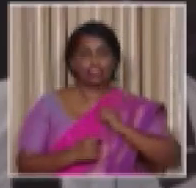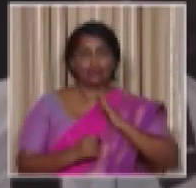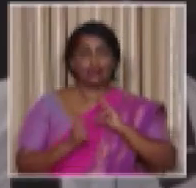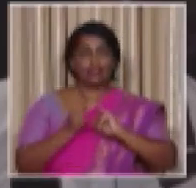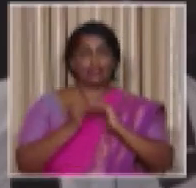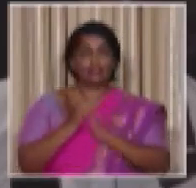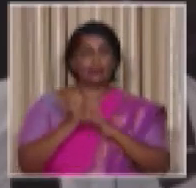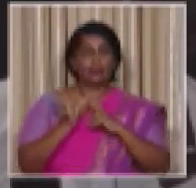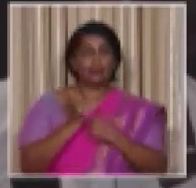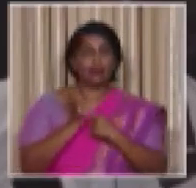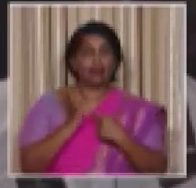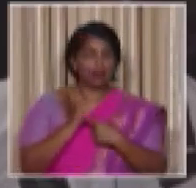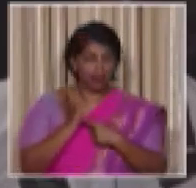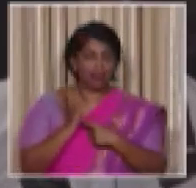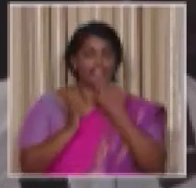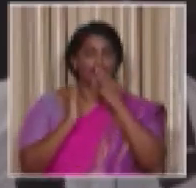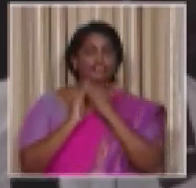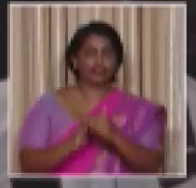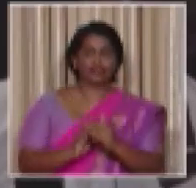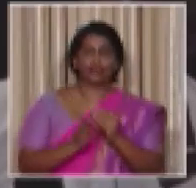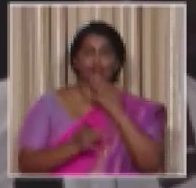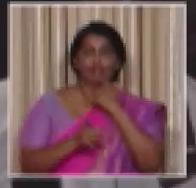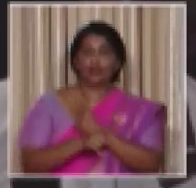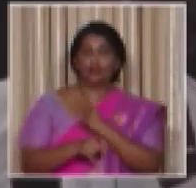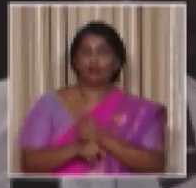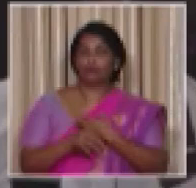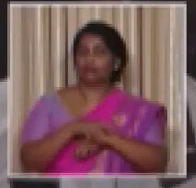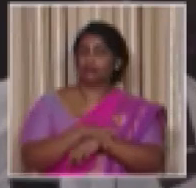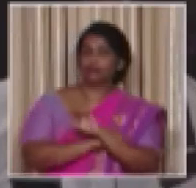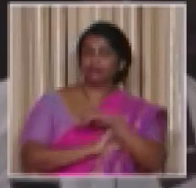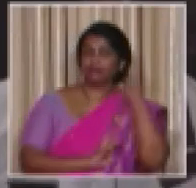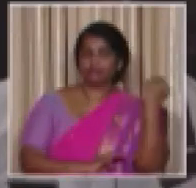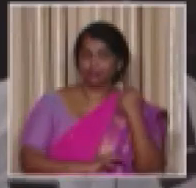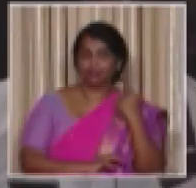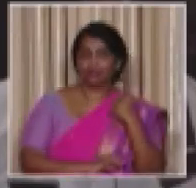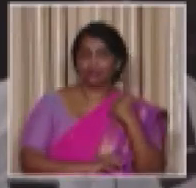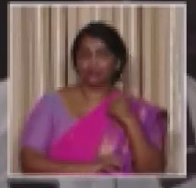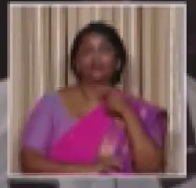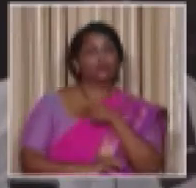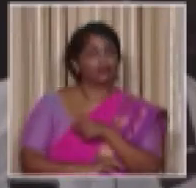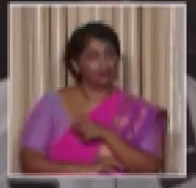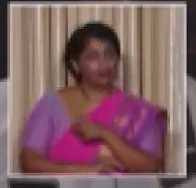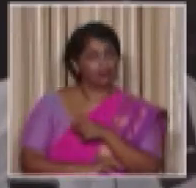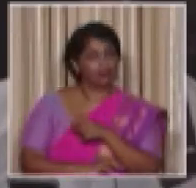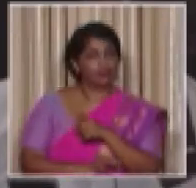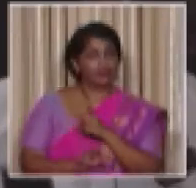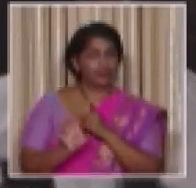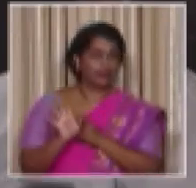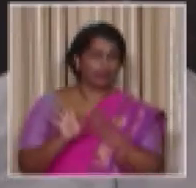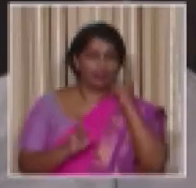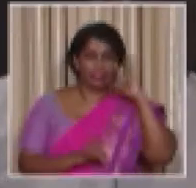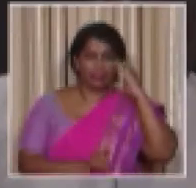මුළු පාසලම ස්මාර්ට් ස්මාර්ට් ක්ලාස්රූම් එකේ ප්‍රසන්ටේෂන් එක කරපු ඒ තරුණිය